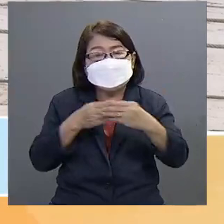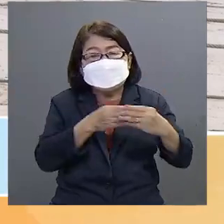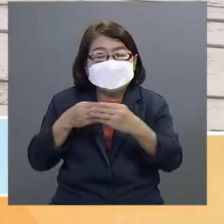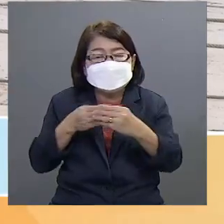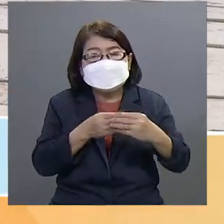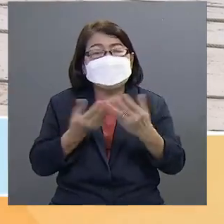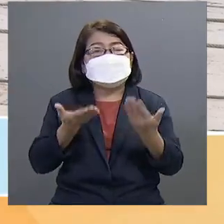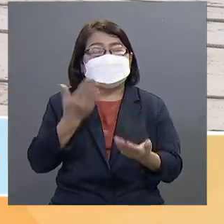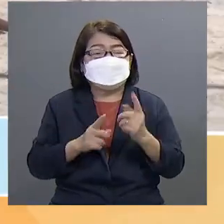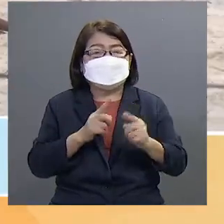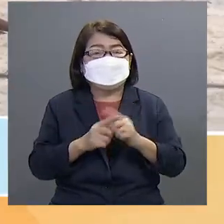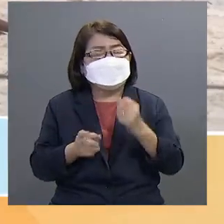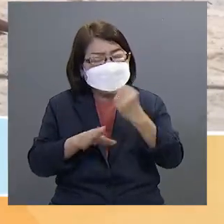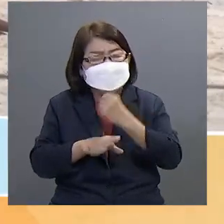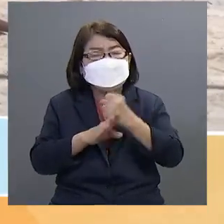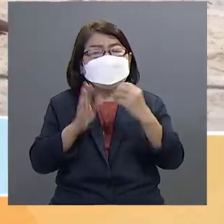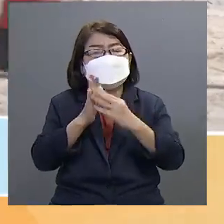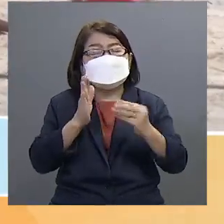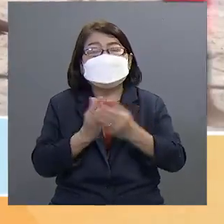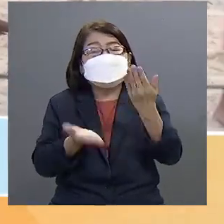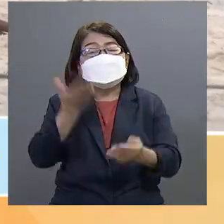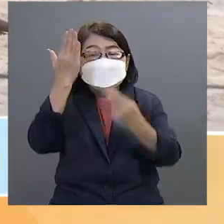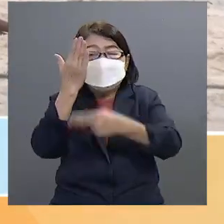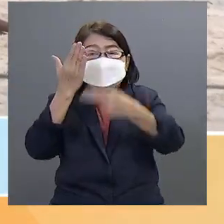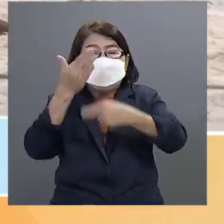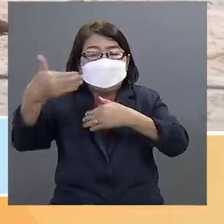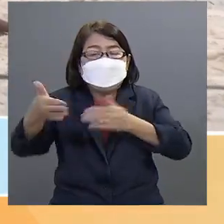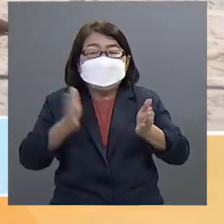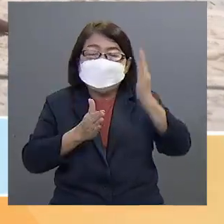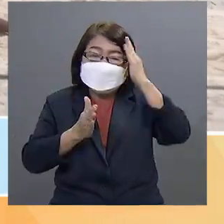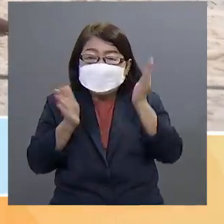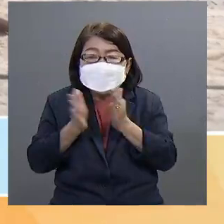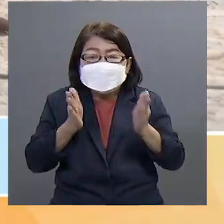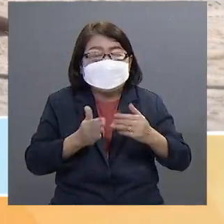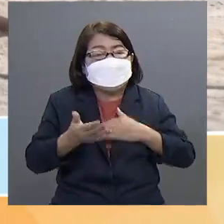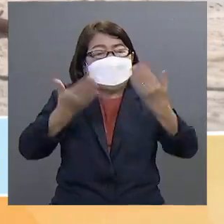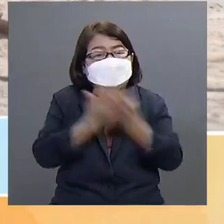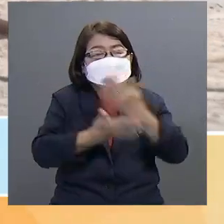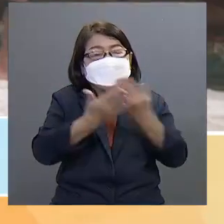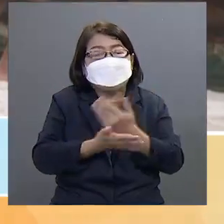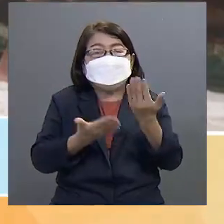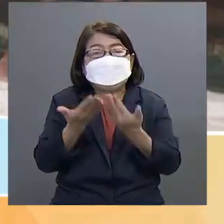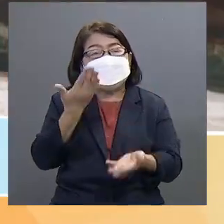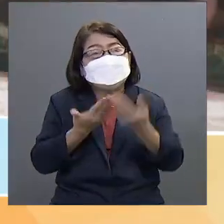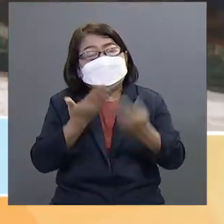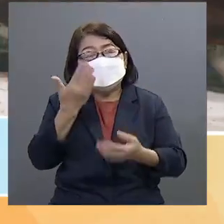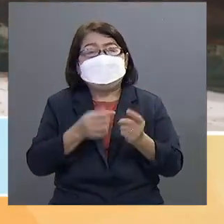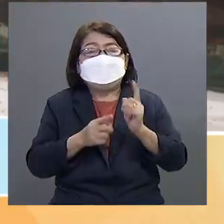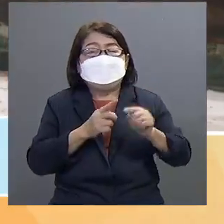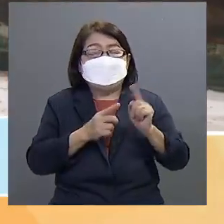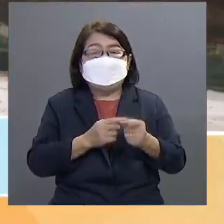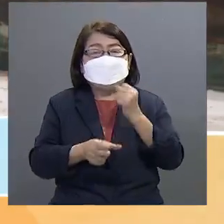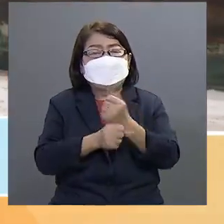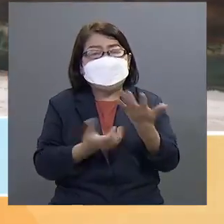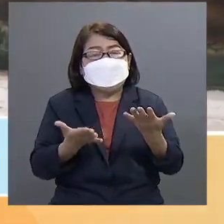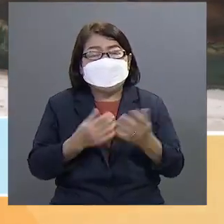หรือนะครับโรงแรมขนาดเล็กเนี่ยอยากทรานส์ฟอร์มตัวเองเป็นเวลโฮเทลมั่งเป็นเวลเนสโฮเทลมั่งอย่างเนี้ยทำอย่างไรที่ถูกต้องเพราะว่าในเมื่อทุนเ